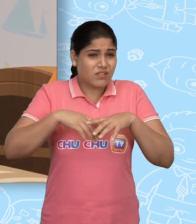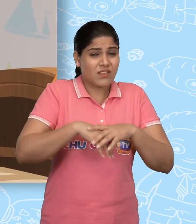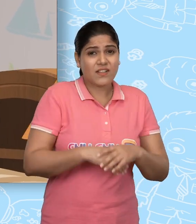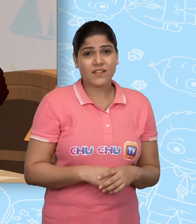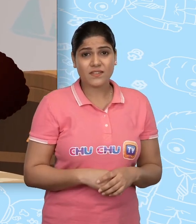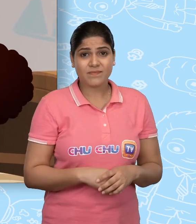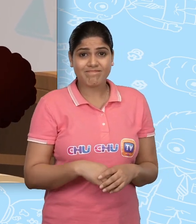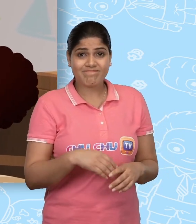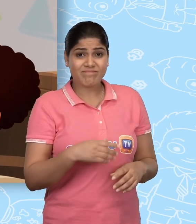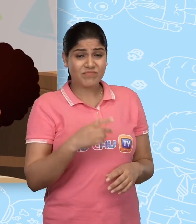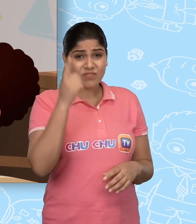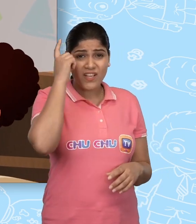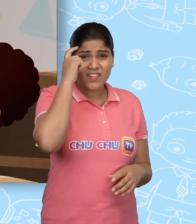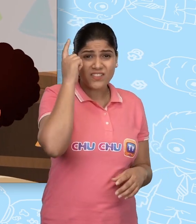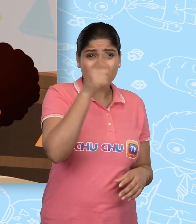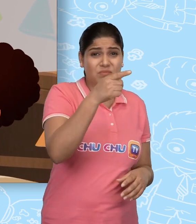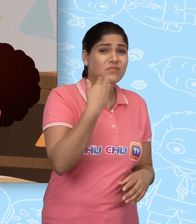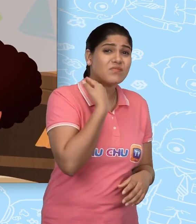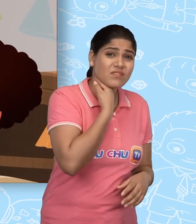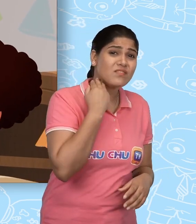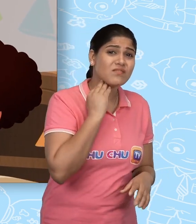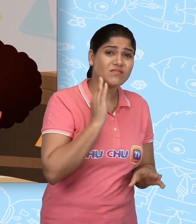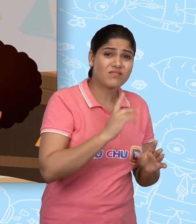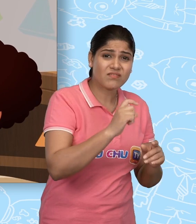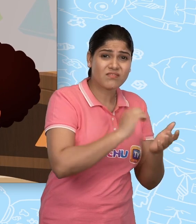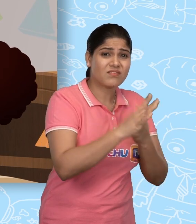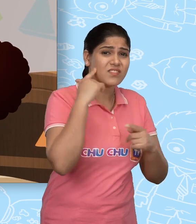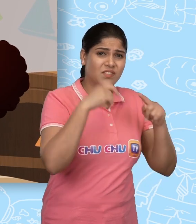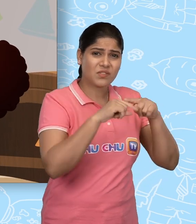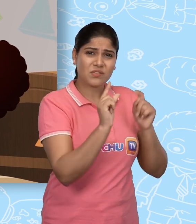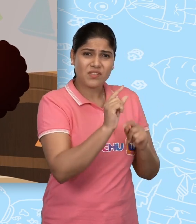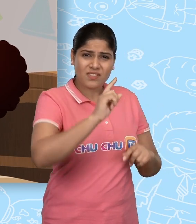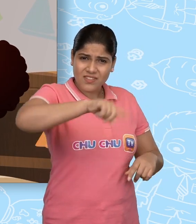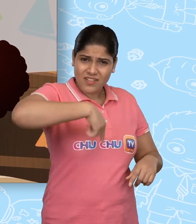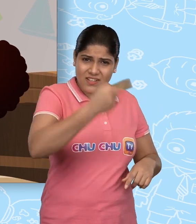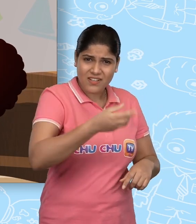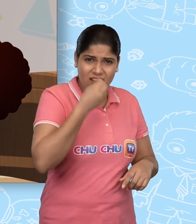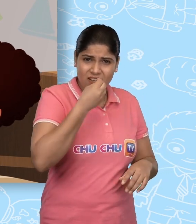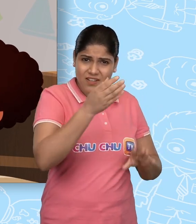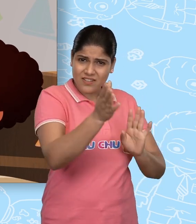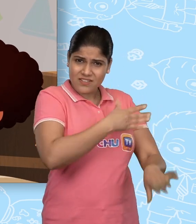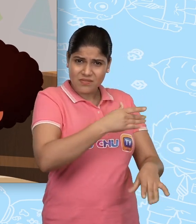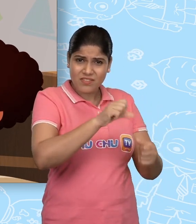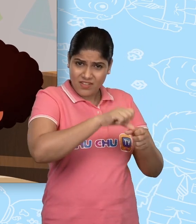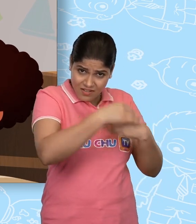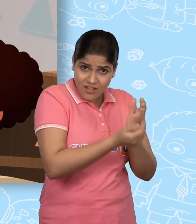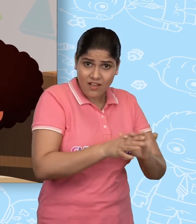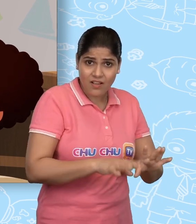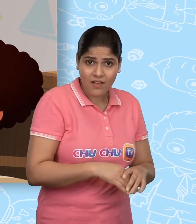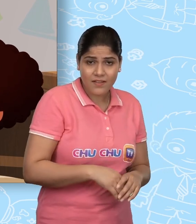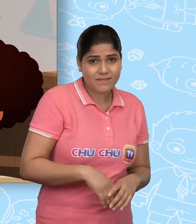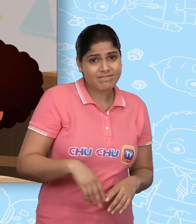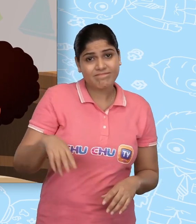बहुत दर्द हो रहा है। मुझे लगता है तुम्हें बुखार हो गया है चीकू। क्या तुमने कल खाना खाने से पहले अपने हाथ धोए